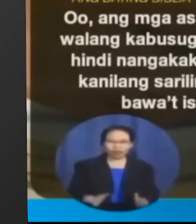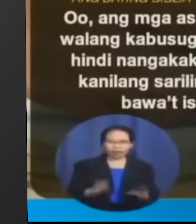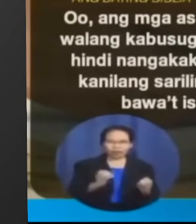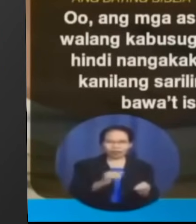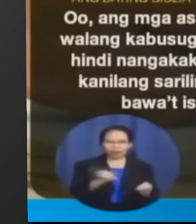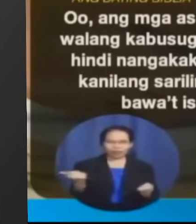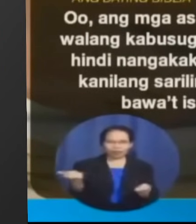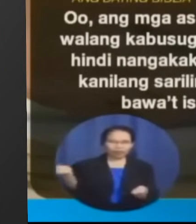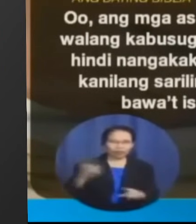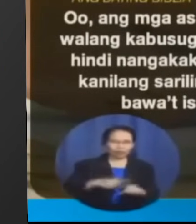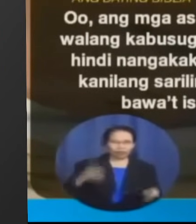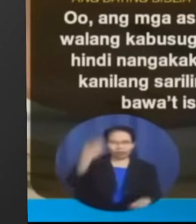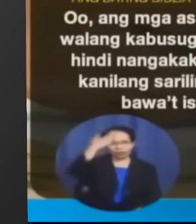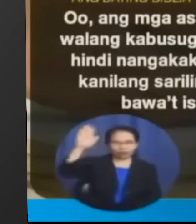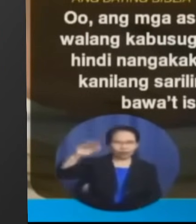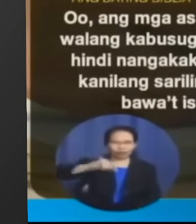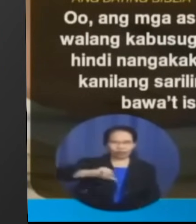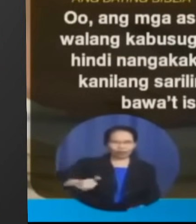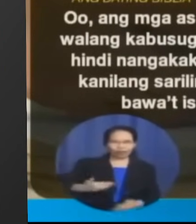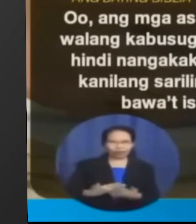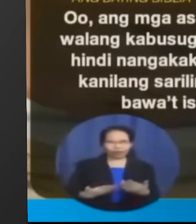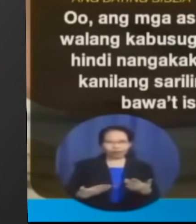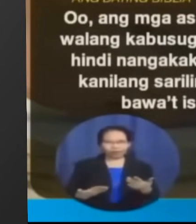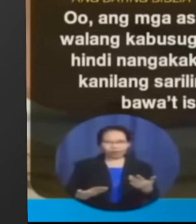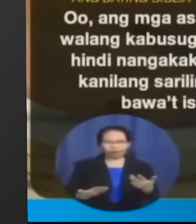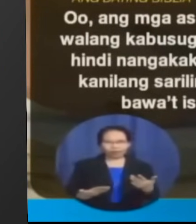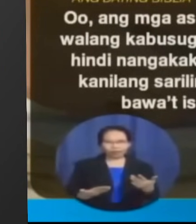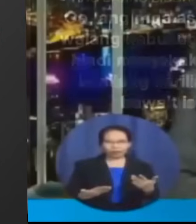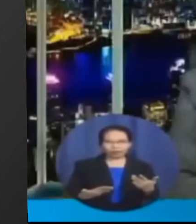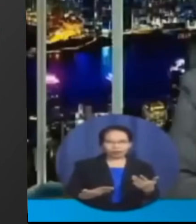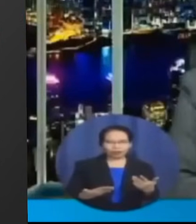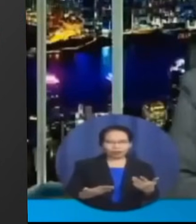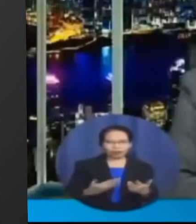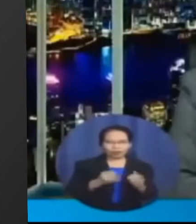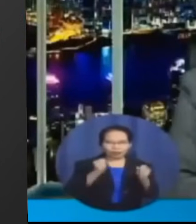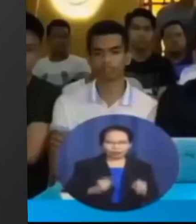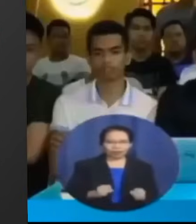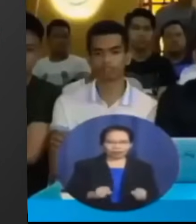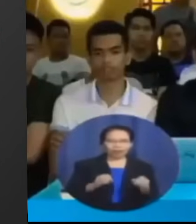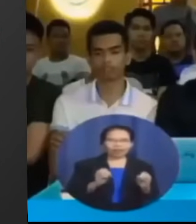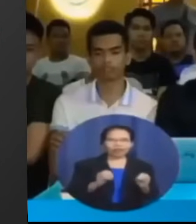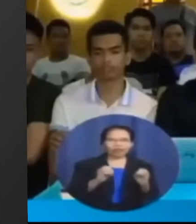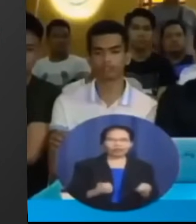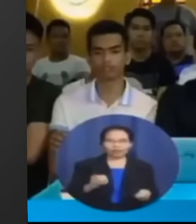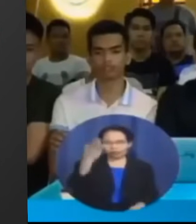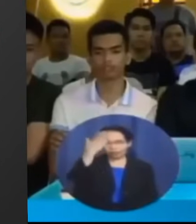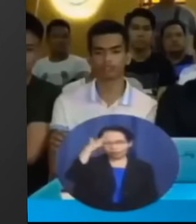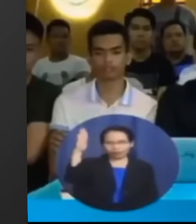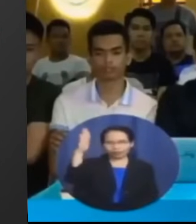alam. Maaari sabihin ni Sis Princess, pwede ba yun? Nagtuturo, walang